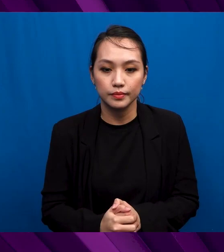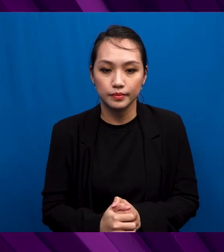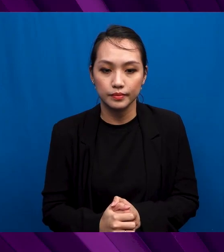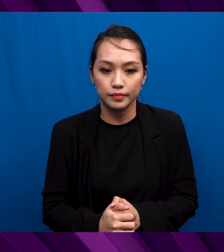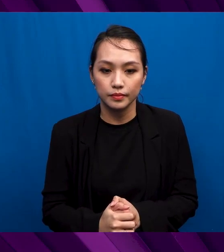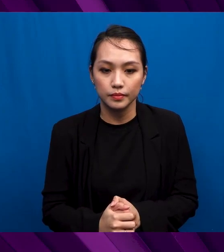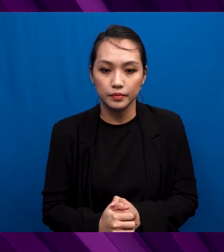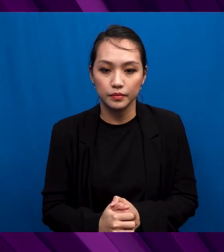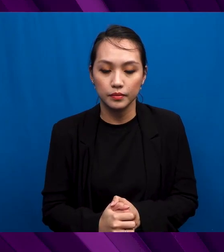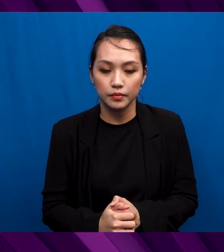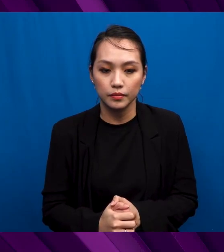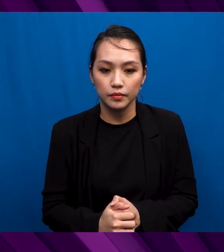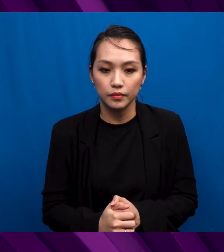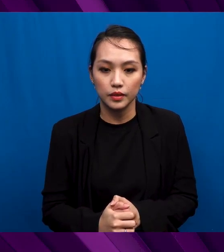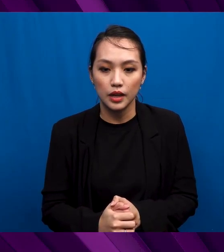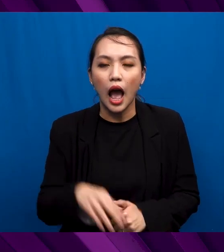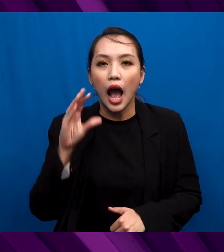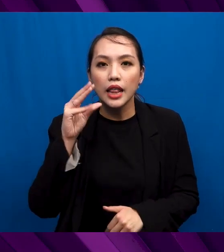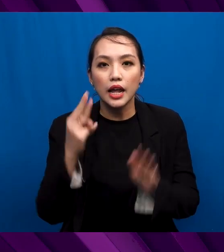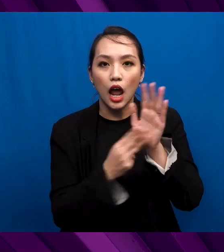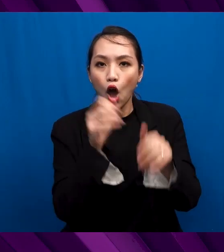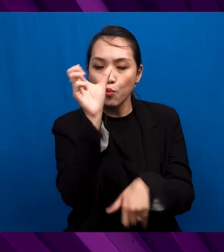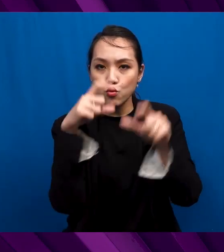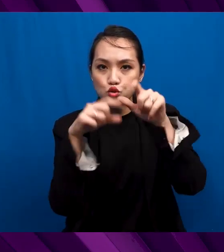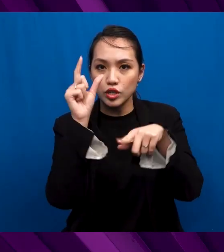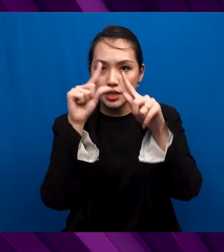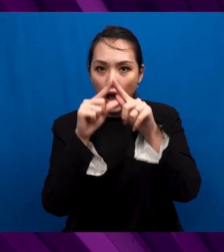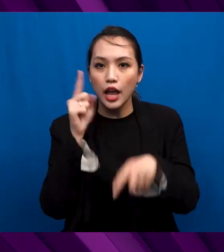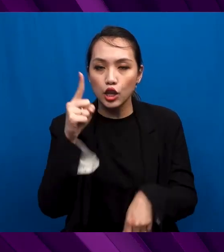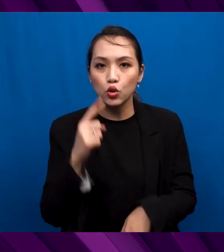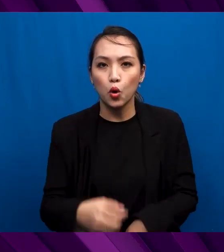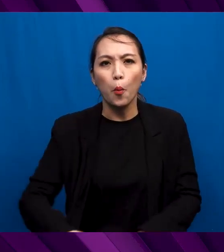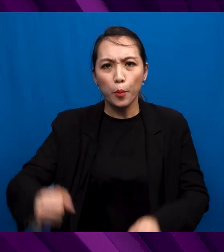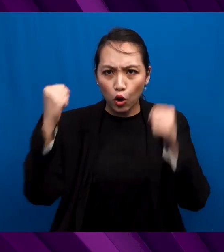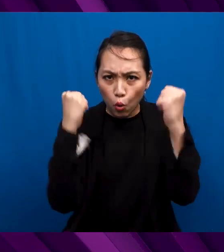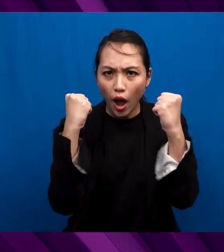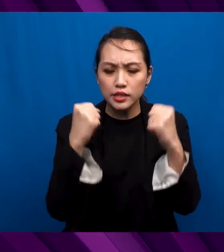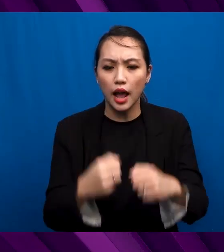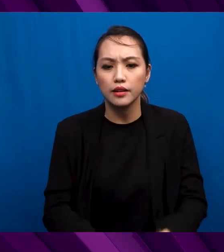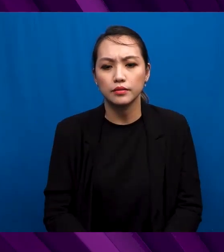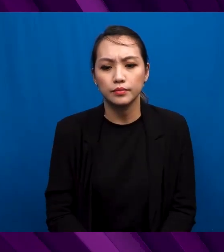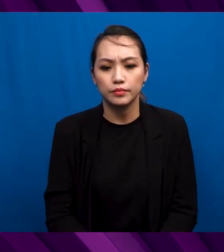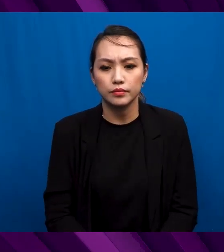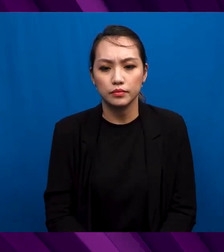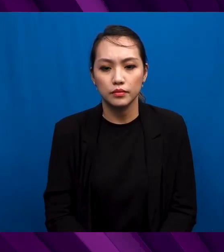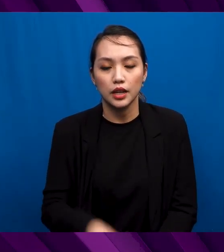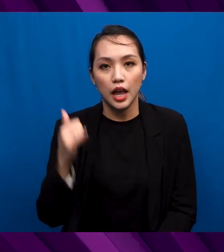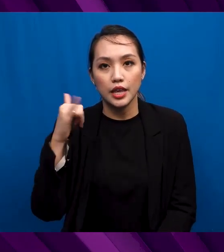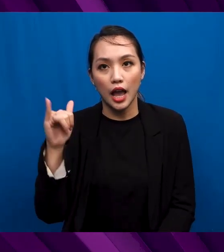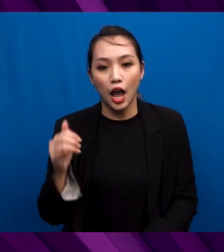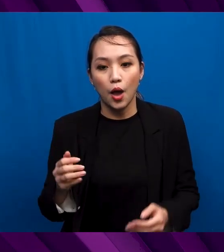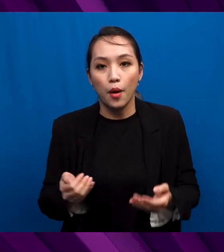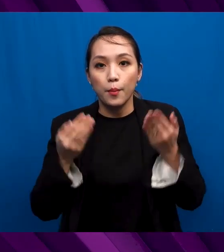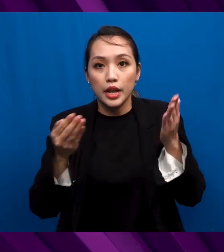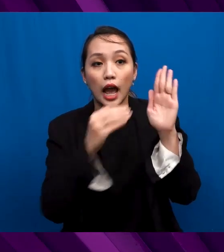Dan kata-kata Musa itu berkuasa. Seorang yang membelah Laut Merah, yang menurunkan Taurat dari Gunung Sinai